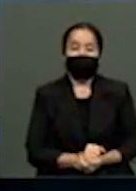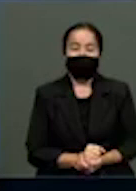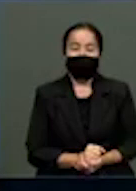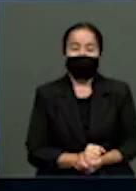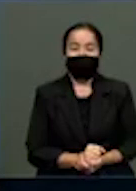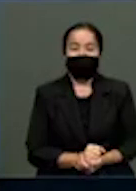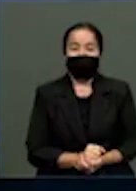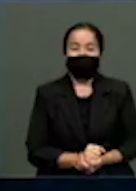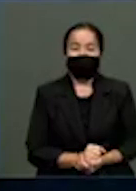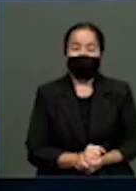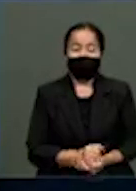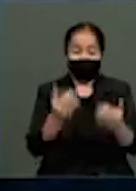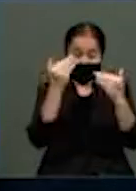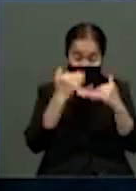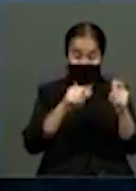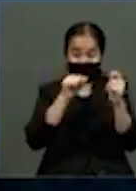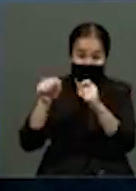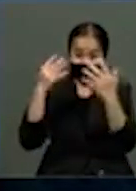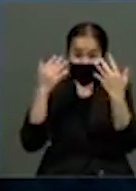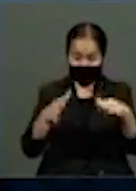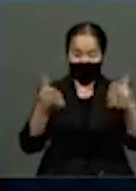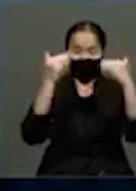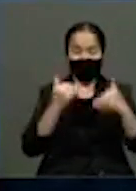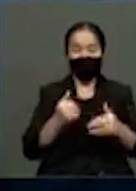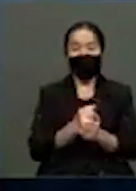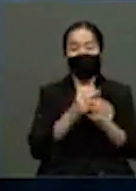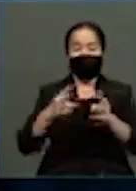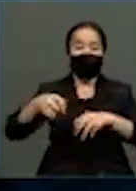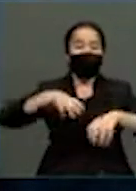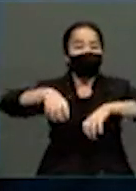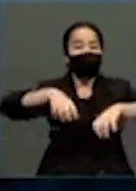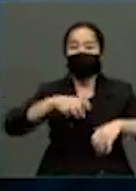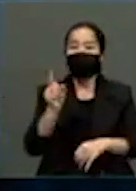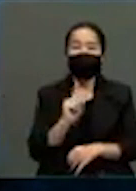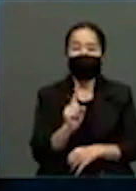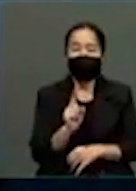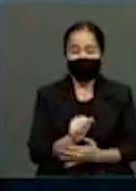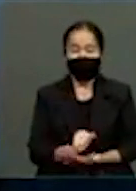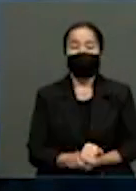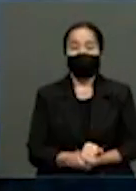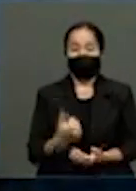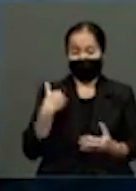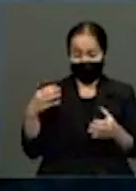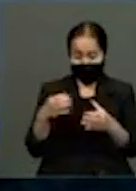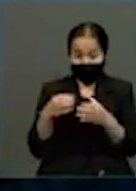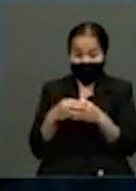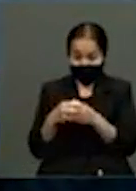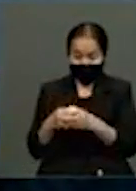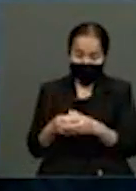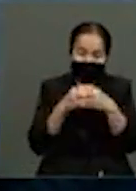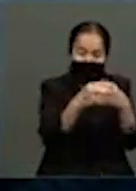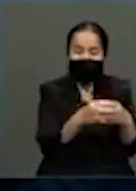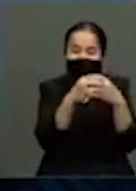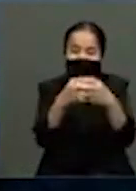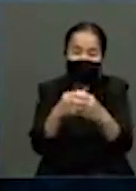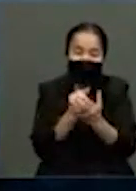ก็ต้องออกมากันการบริหารเราคุยกันในเชิงของการส่งทีมไปจัดกำลังไปช่วย